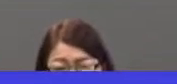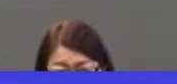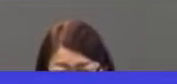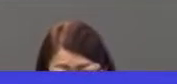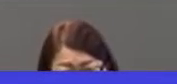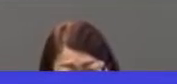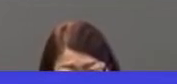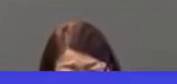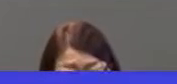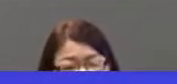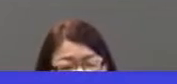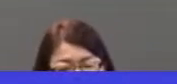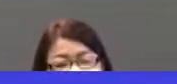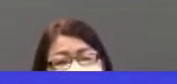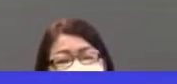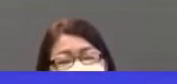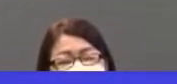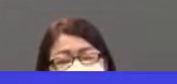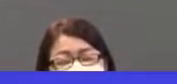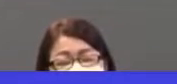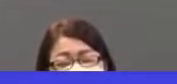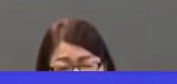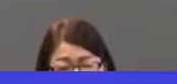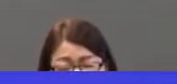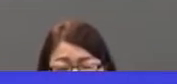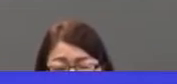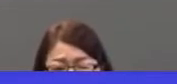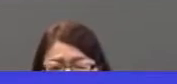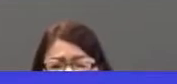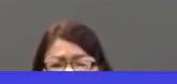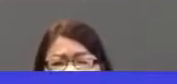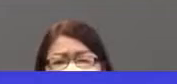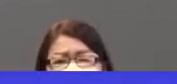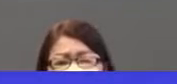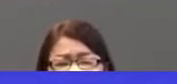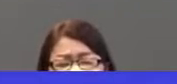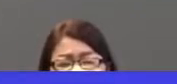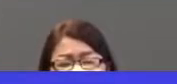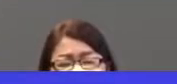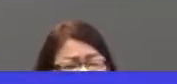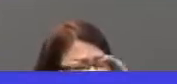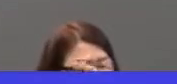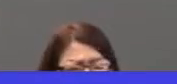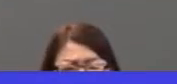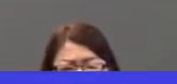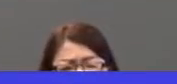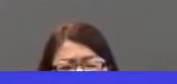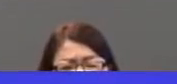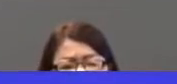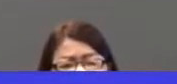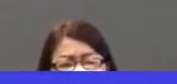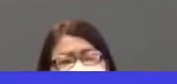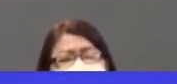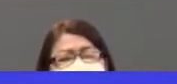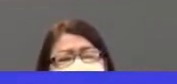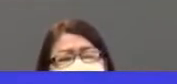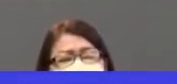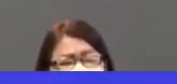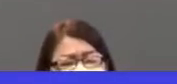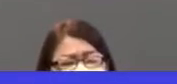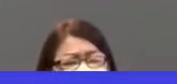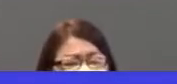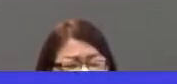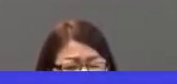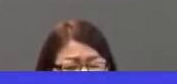จจุบันนะก็เป็นนายกอบจแต่คดีก็ต้องไปดูว่าคดีนี้มันเกิดเหตุตอนโน้นสมมติเกิดเมื่อ20ปีที่แล้ว ถ้